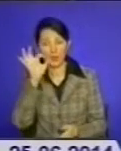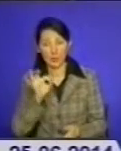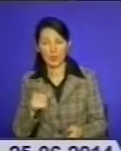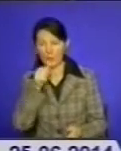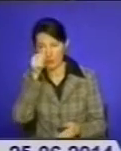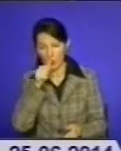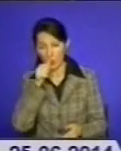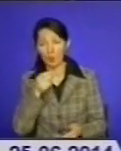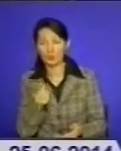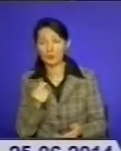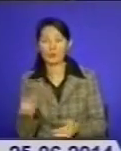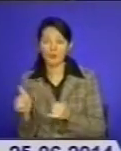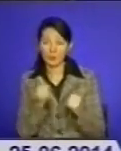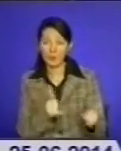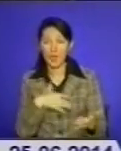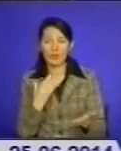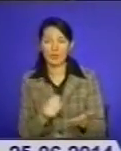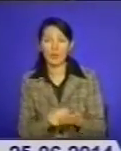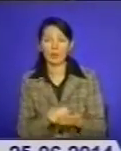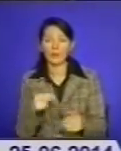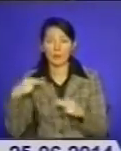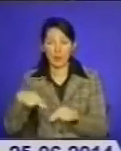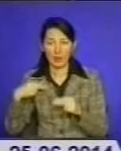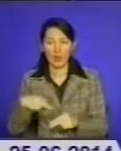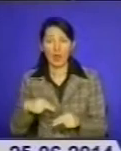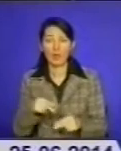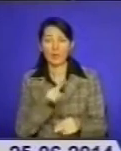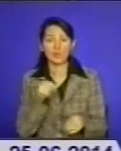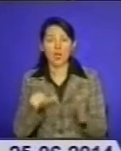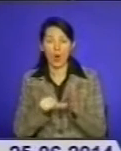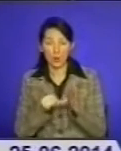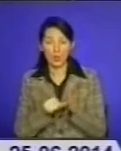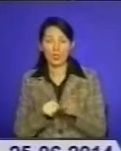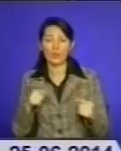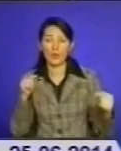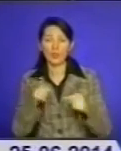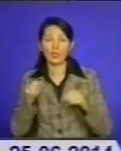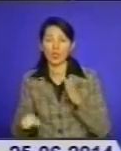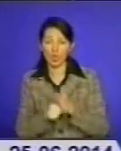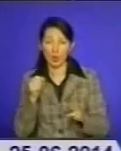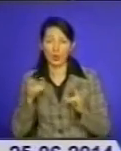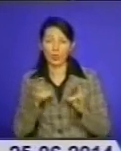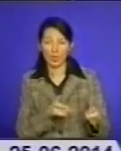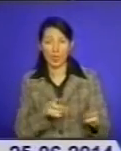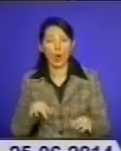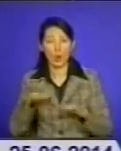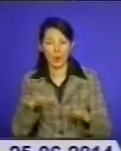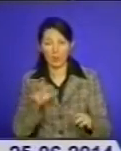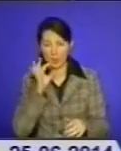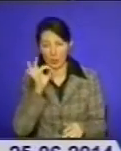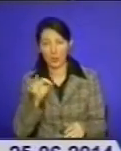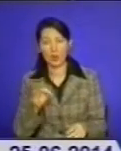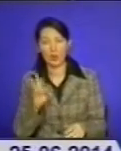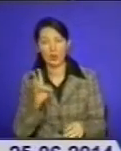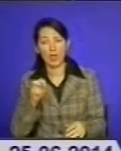своїм співробітникам за участь в антитерористичній операції. Про це сказано в наказі голови СБУ Валентина Левайченка.